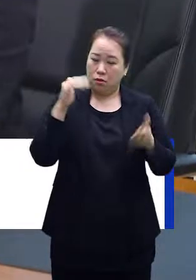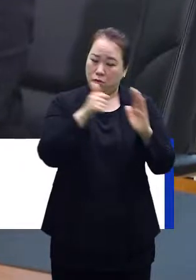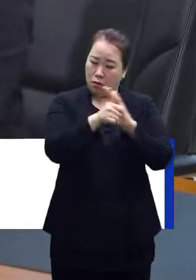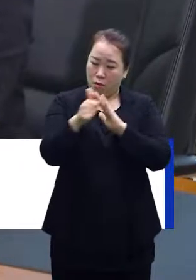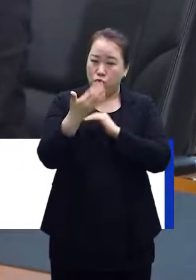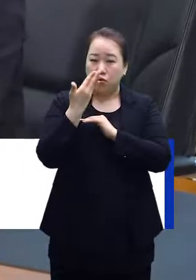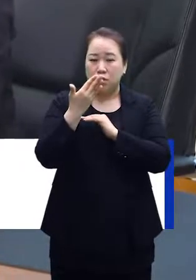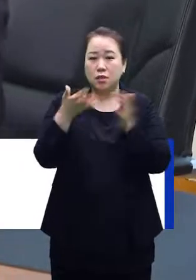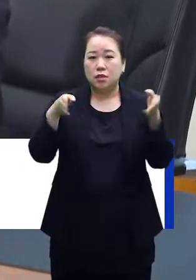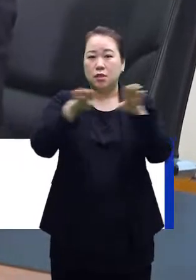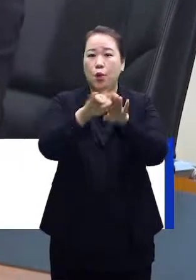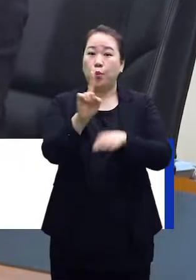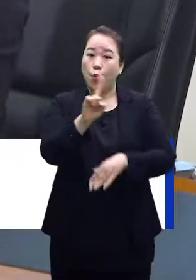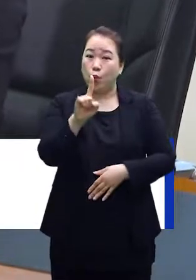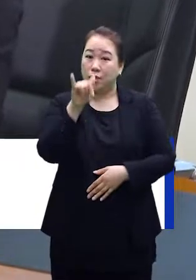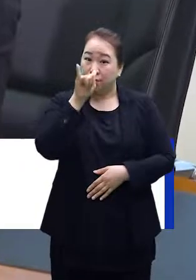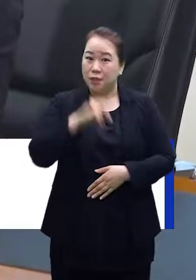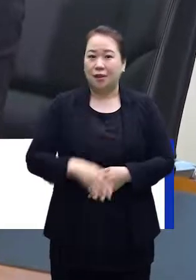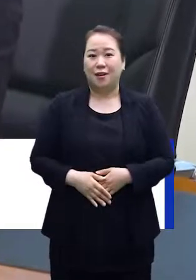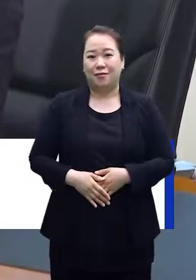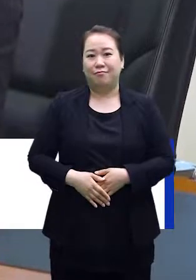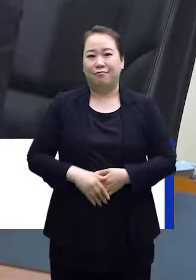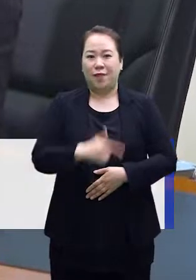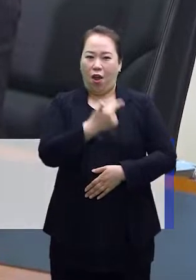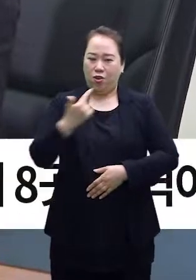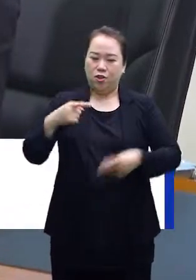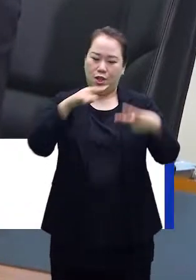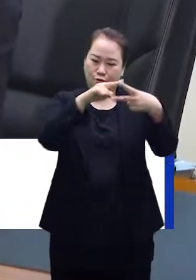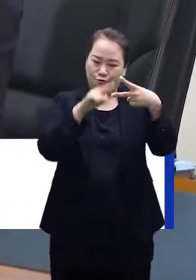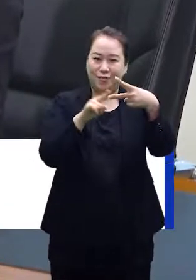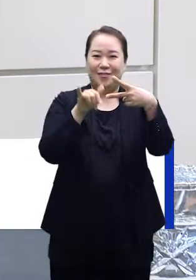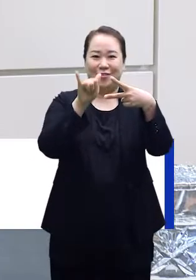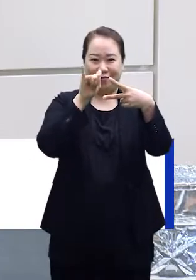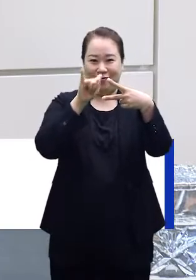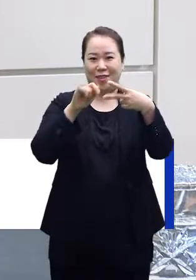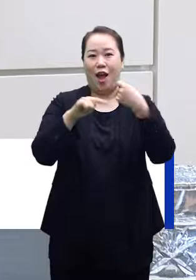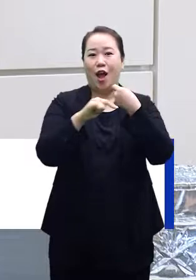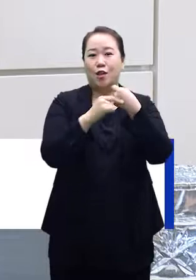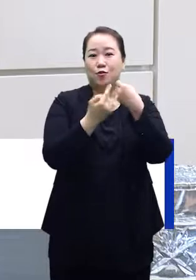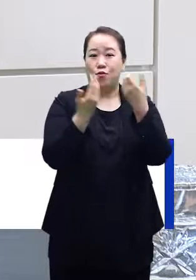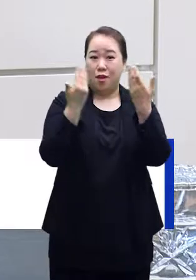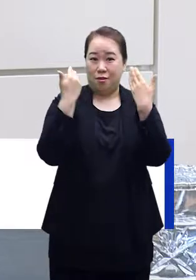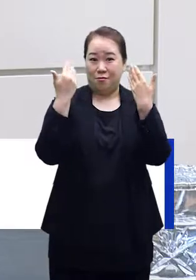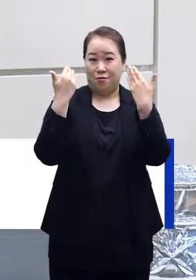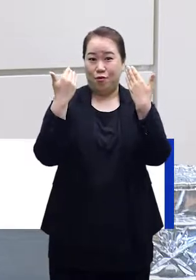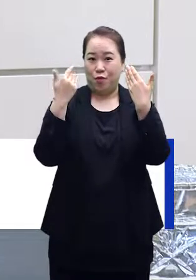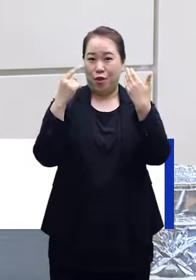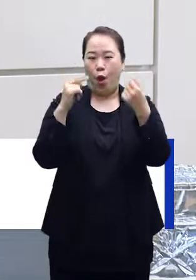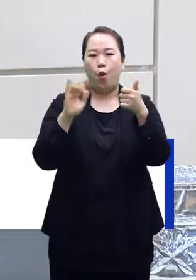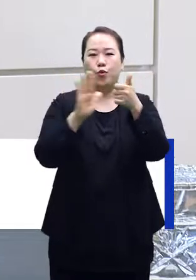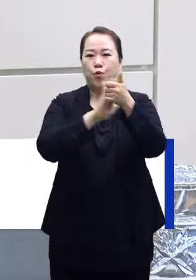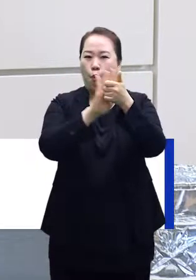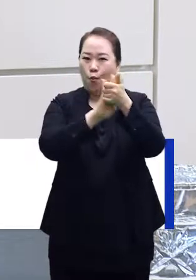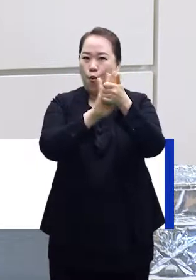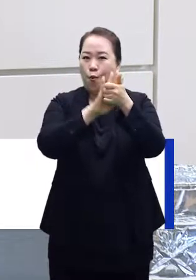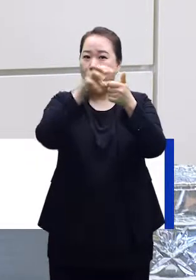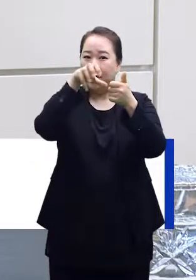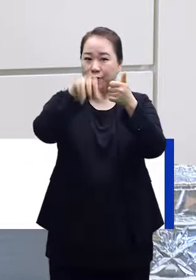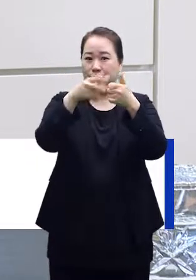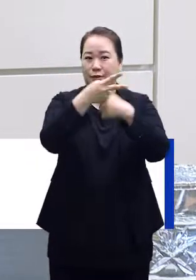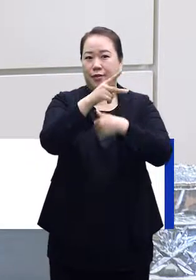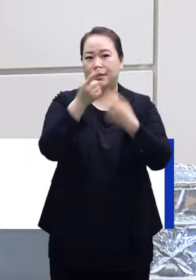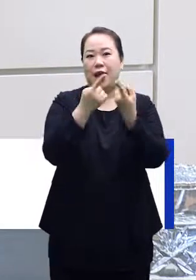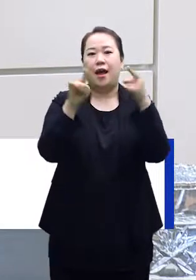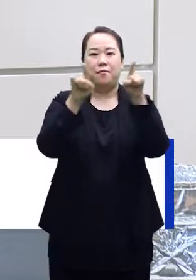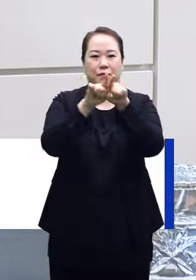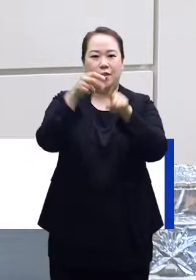것들이 있습니까? 네, 크게 두 가지 시설로 나눌 수 있습니다. 초등학생을 대상으로 방과 후 돌봄을 제공하는